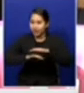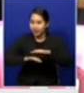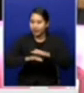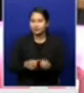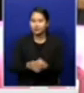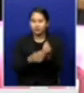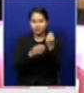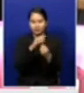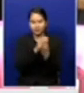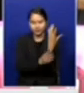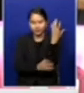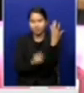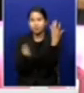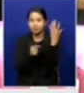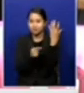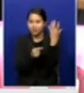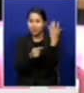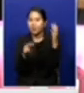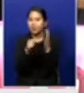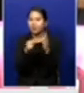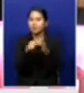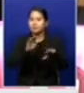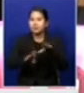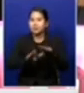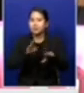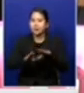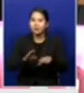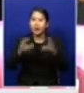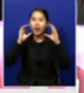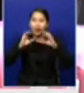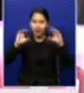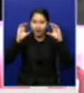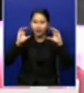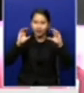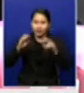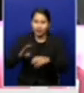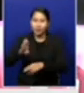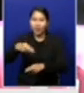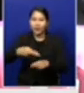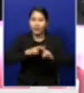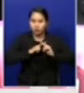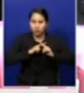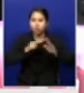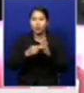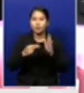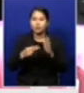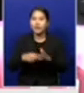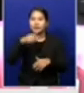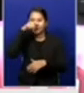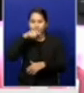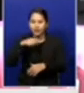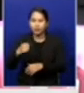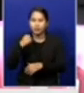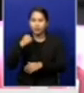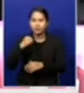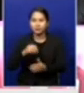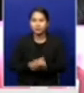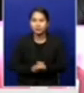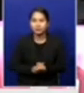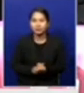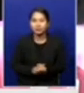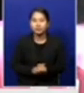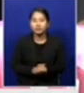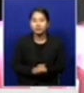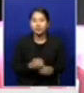แลจากภาครัฐและเอกชนซึ่งจะส่งผลต่อผลผลิตที่งอกงามนั่นก็คือการอยู่รอดของประเทศไทยในก้านที่1 นะฮะเราต้องเส